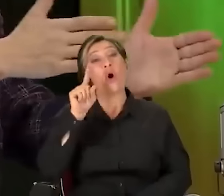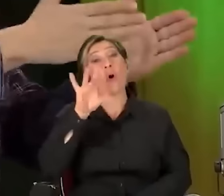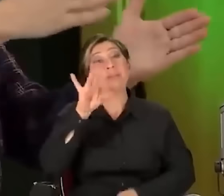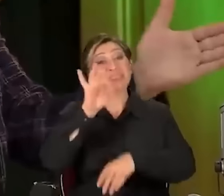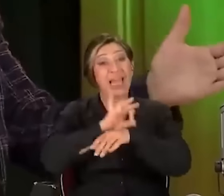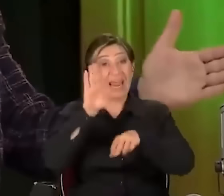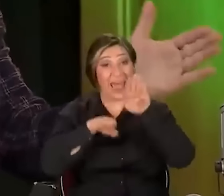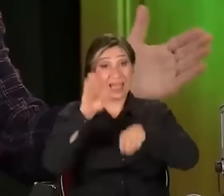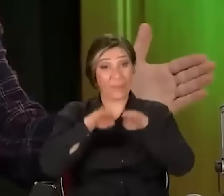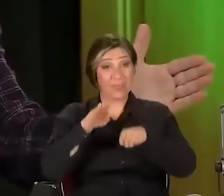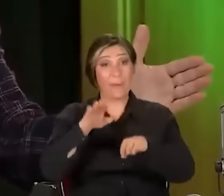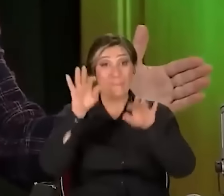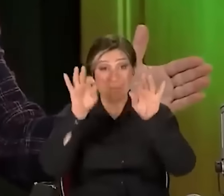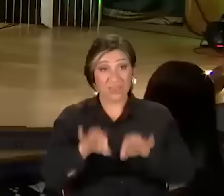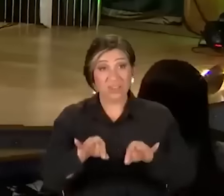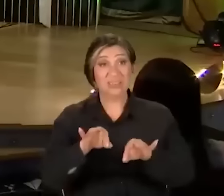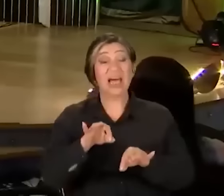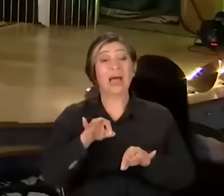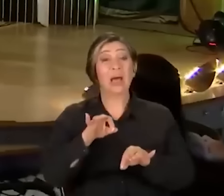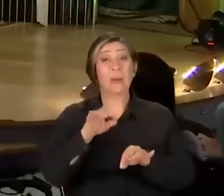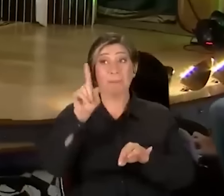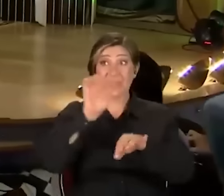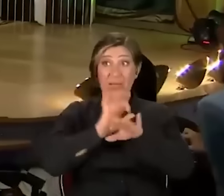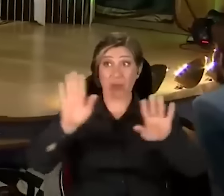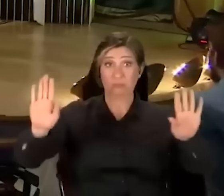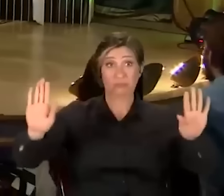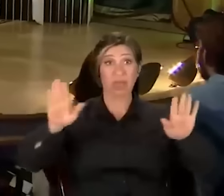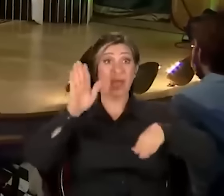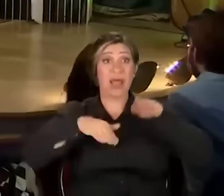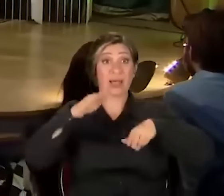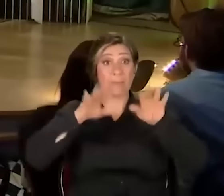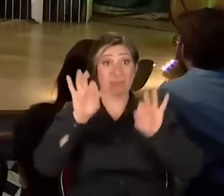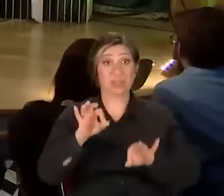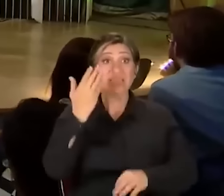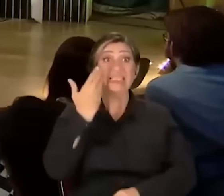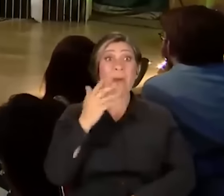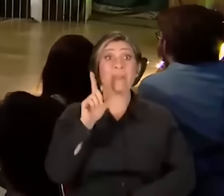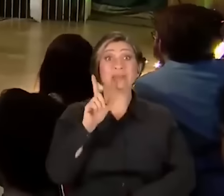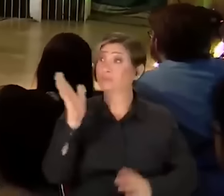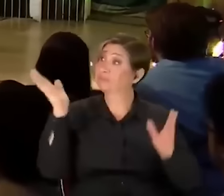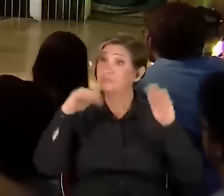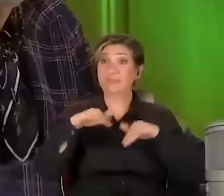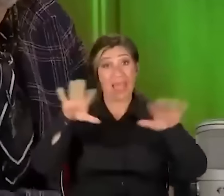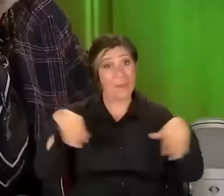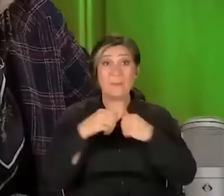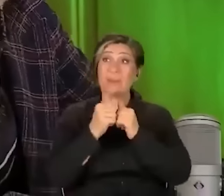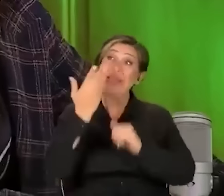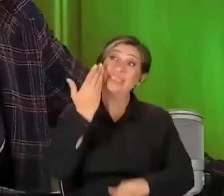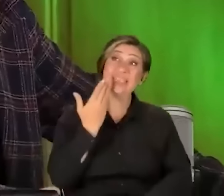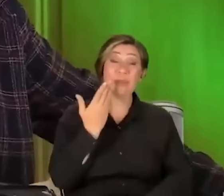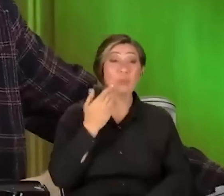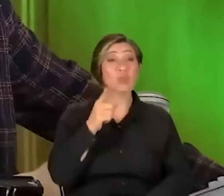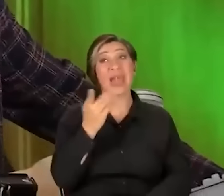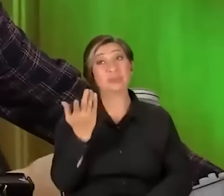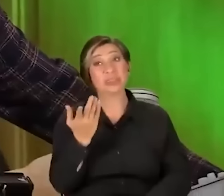15 dakikalık reklam kuşağı başladığı andan itibaren bir dakika diyor. Reklamlar başladı. Çocuklar buyurun hep beraber izleyelim.